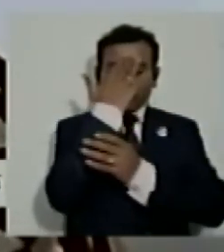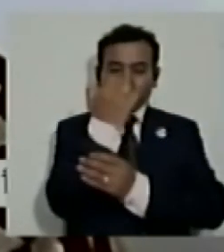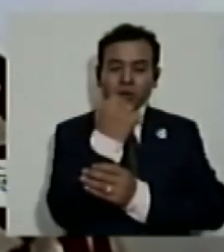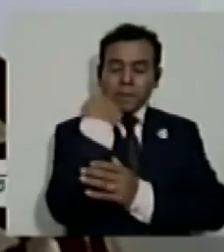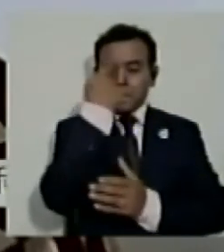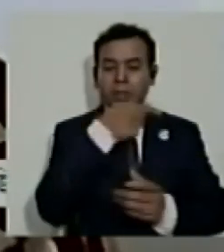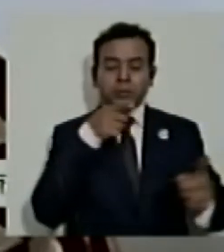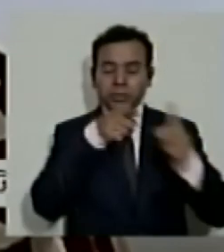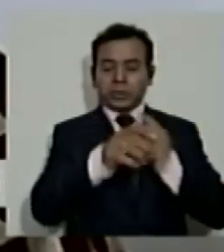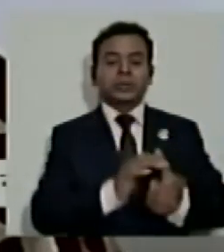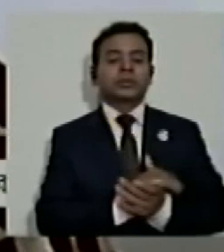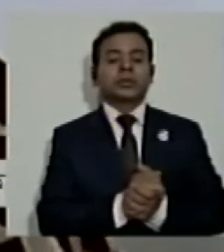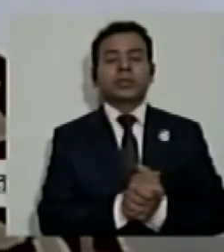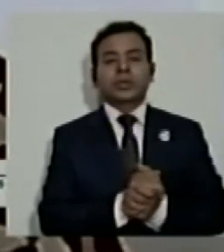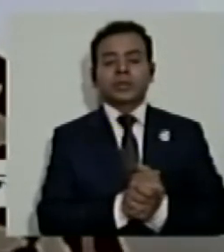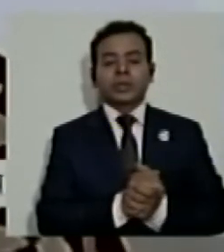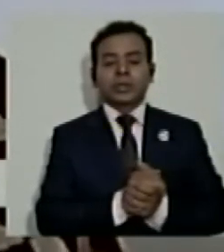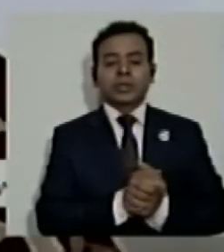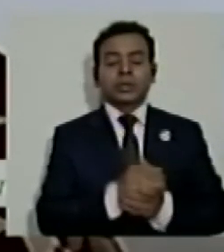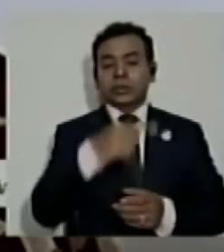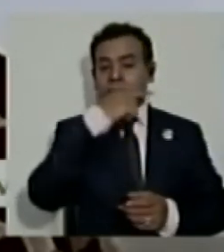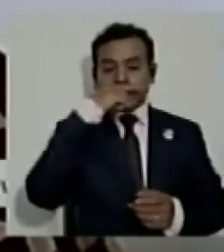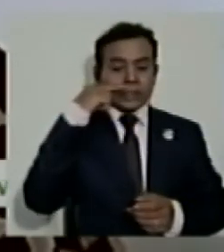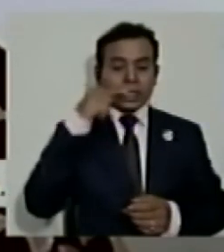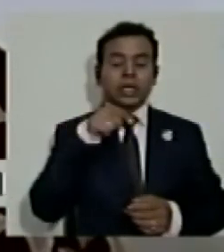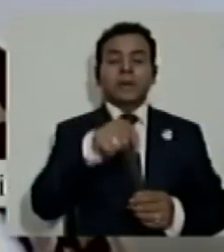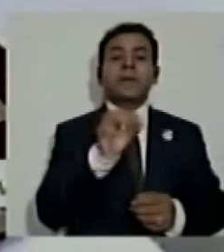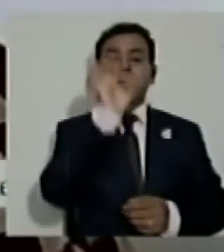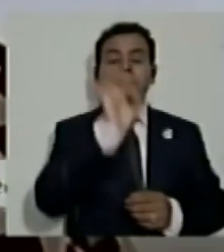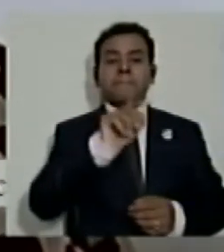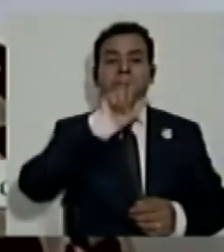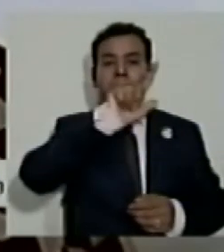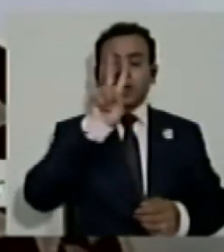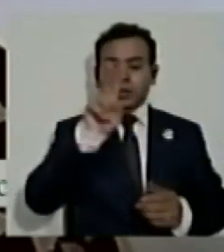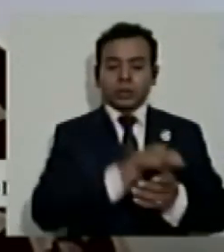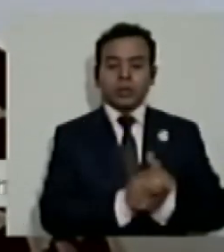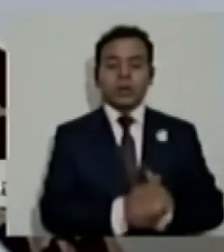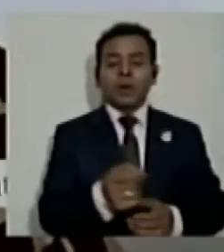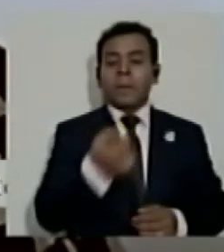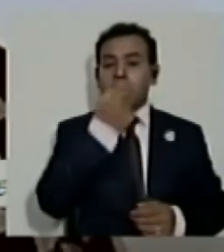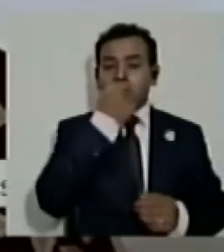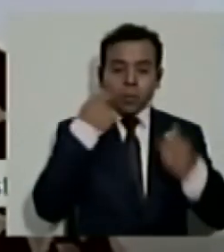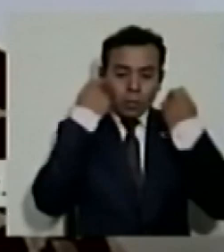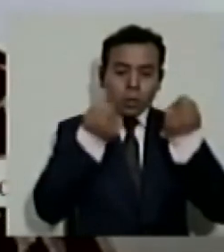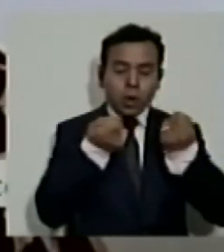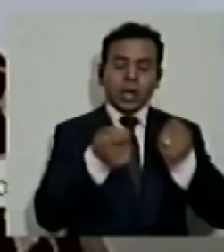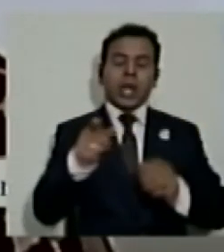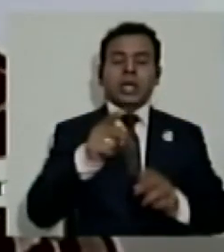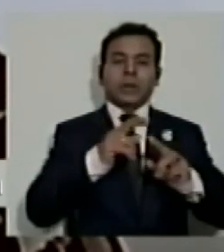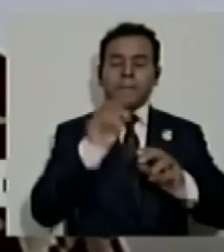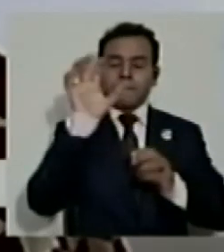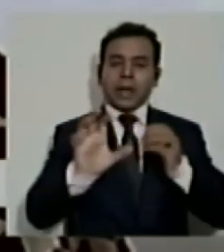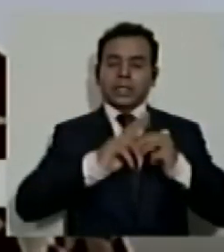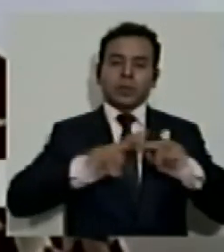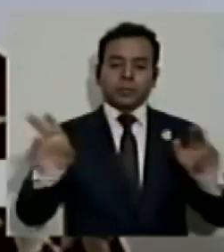শতকরা 62 ভাগ এবং অবশিষ্টরা নারী। এছাড়া আমরা যেই মৃত্যুর তথ্য আমাদের কাছে রয়েছে যে